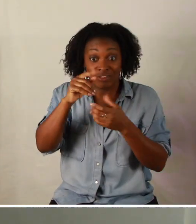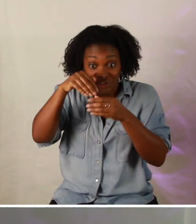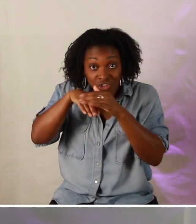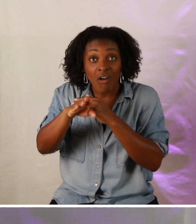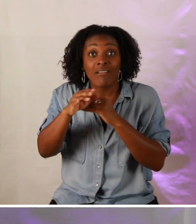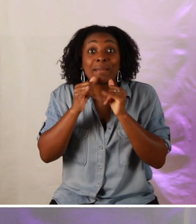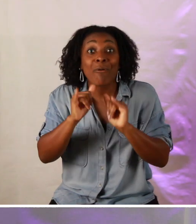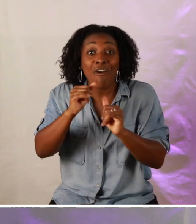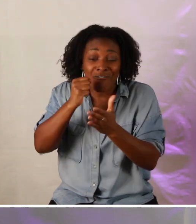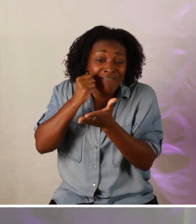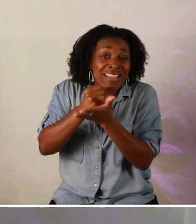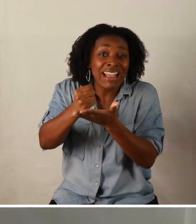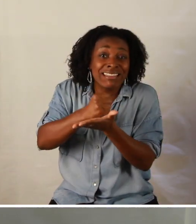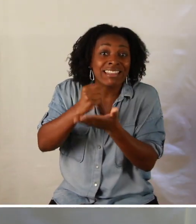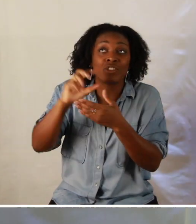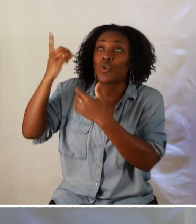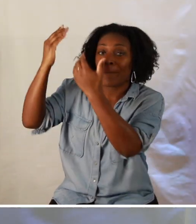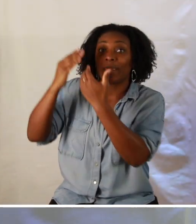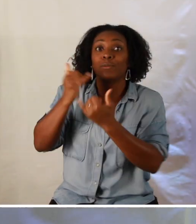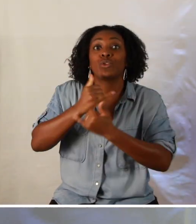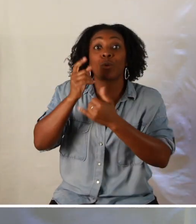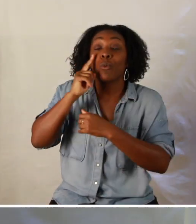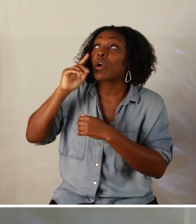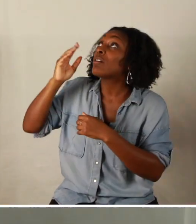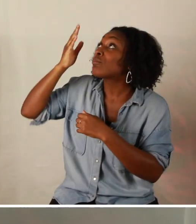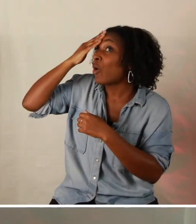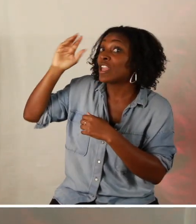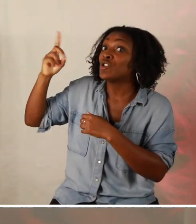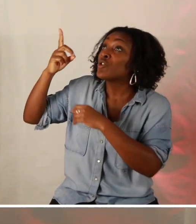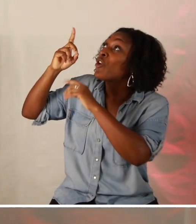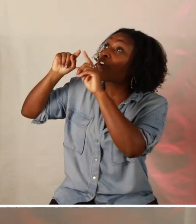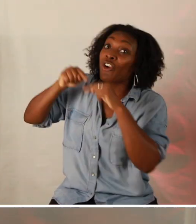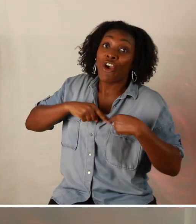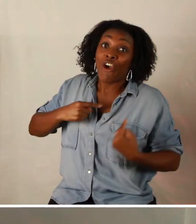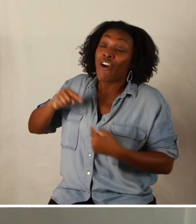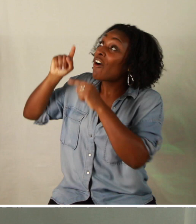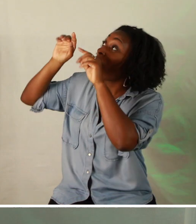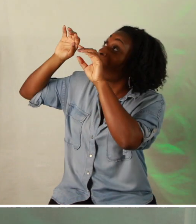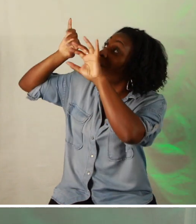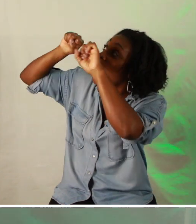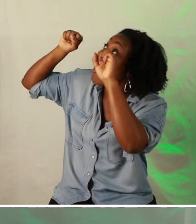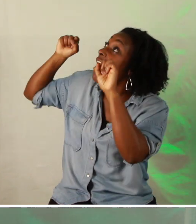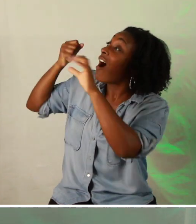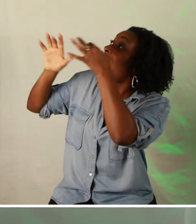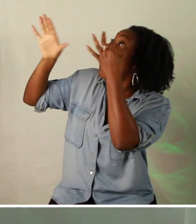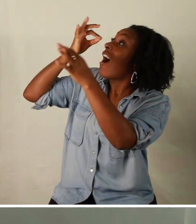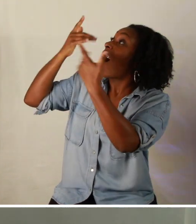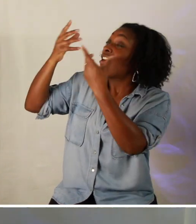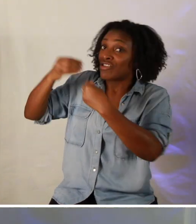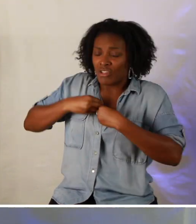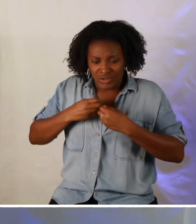passée. Parce qu'il va connaître encore mieux le cœur de Dieu, parce que sa foi va être fortifiée, et qu'il va marcher